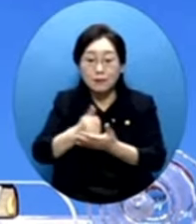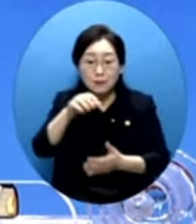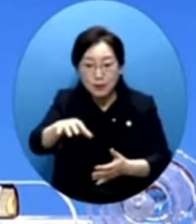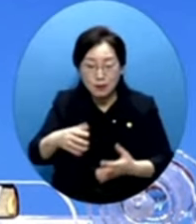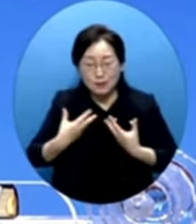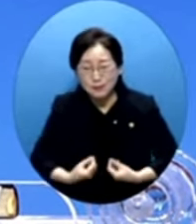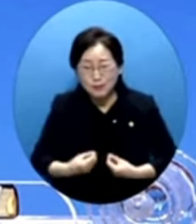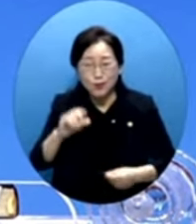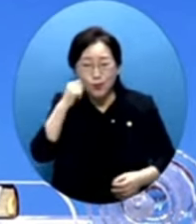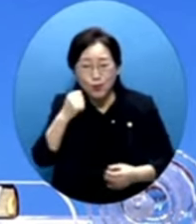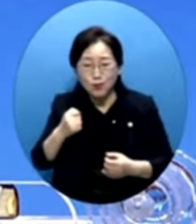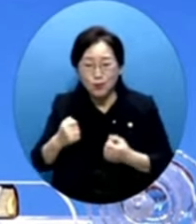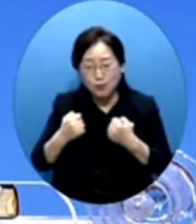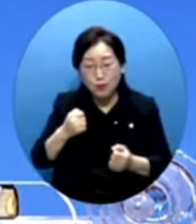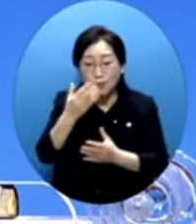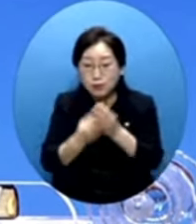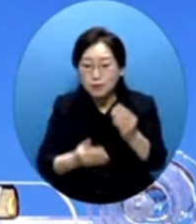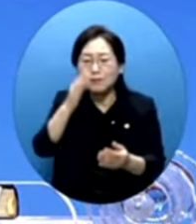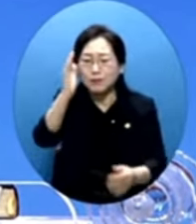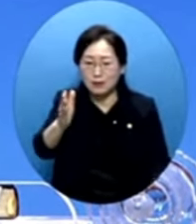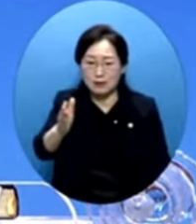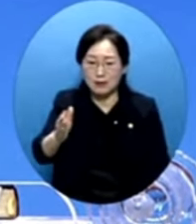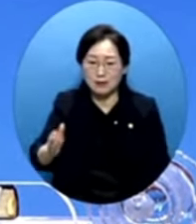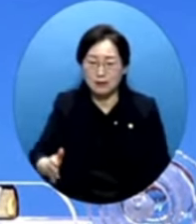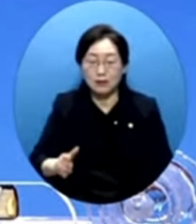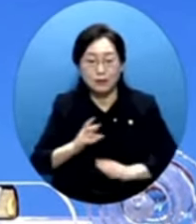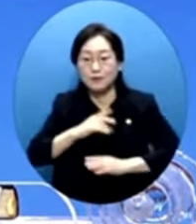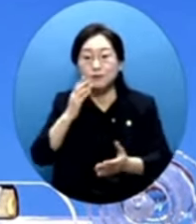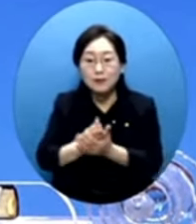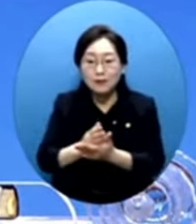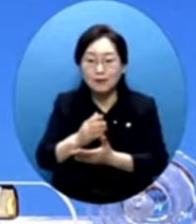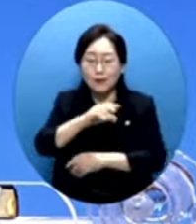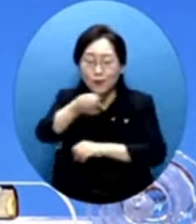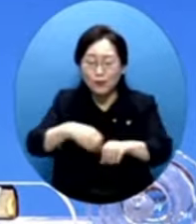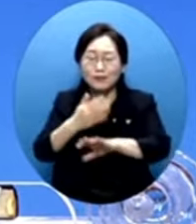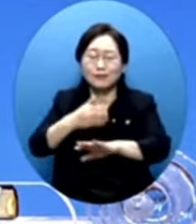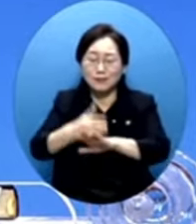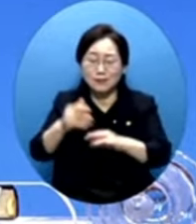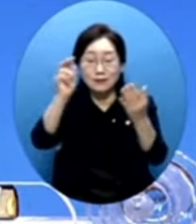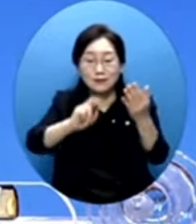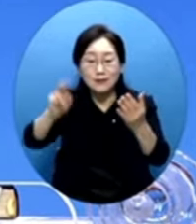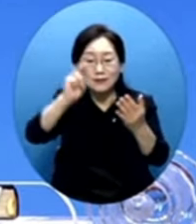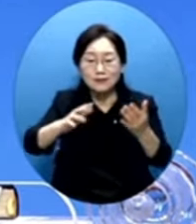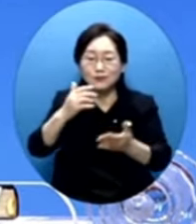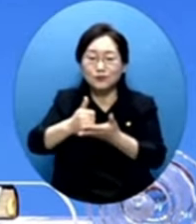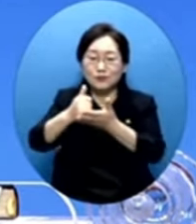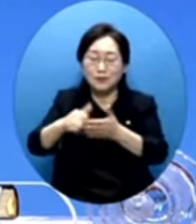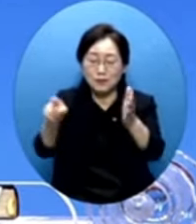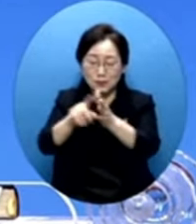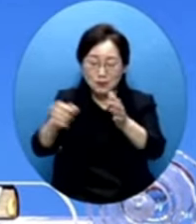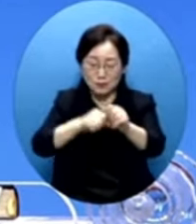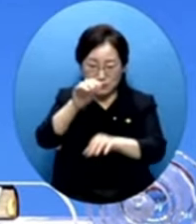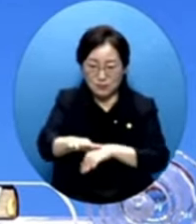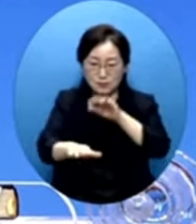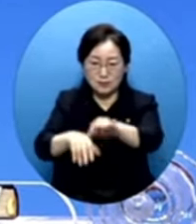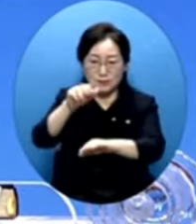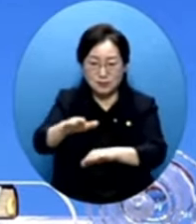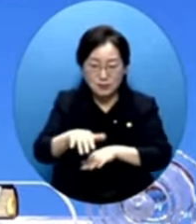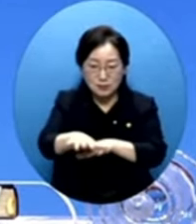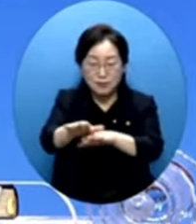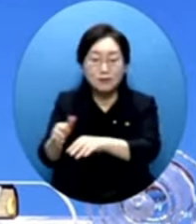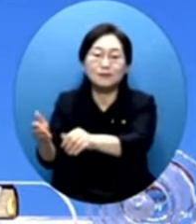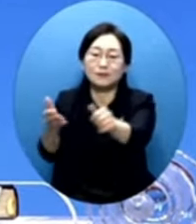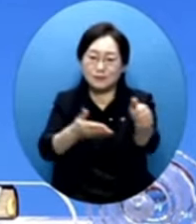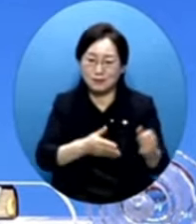어려움 가운데 낙심하지 말고 두려워하지 말고 오히려 주님 앞에 감사하고 찬양하고 주 앞에 믿음으로 전해 나가는 여러분 모두가 되기를